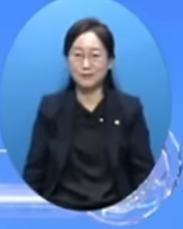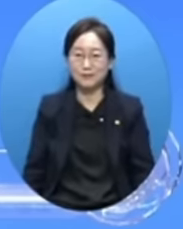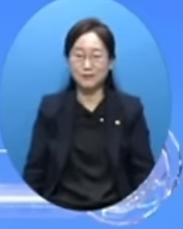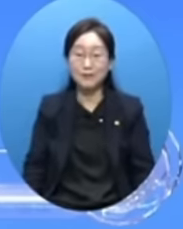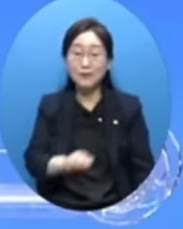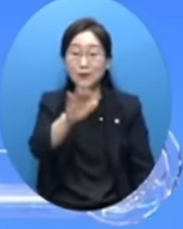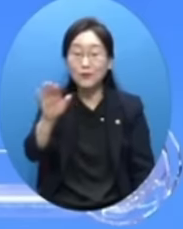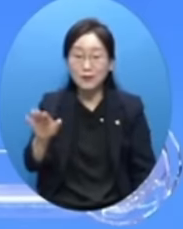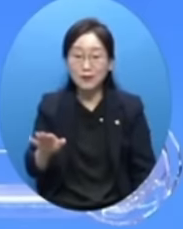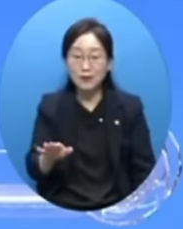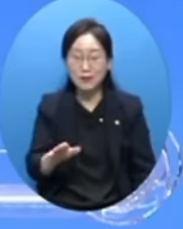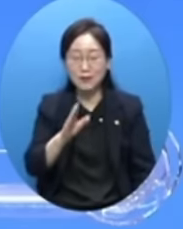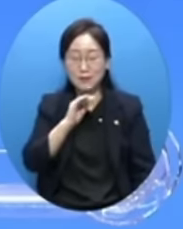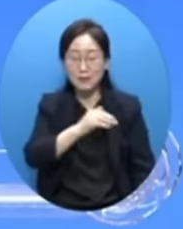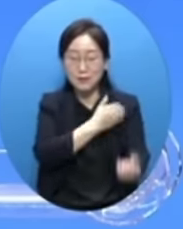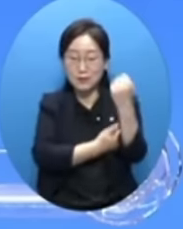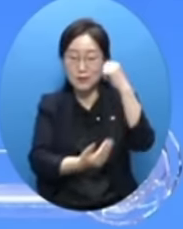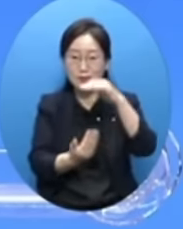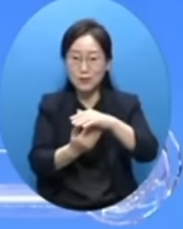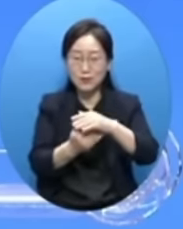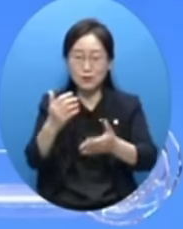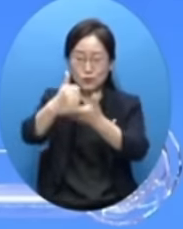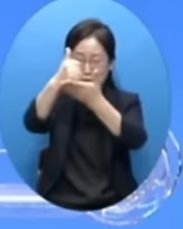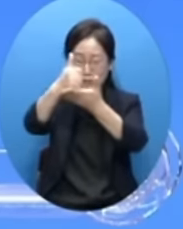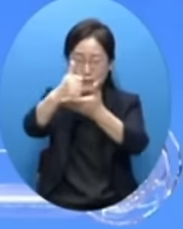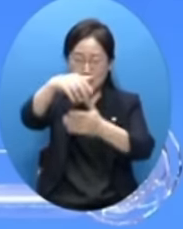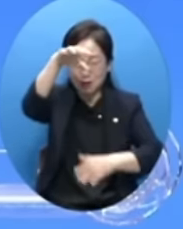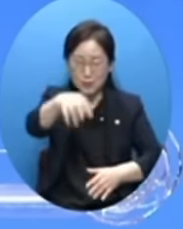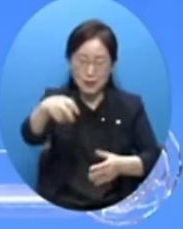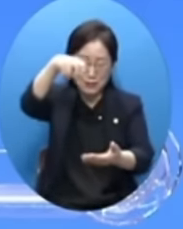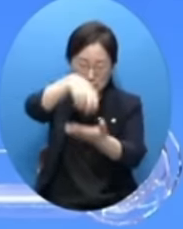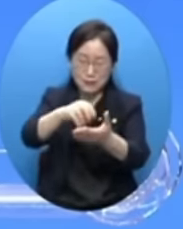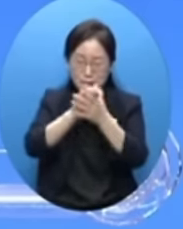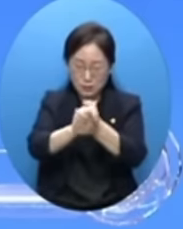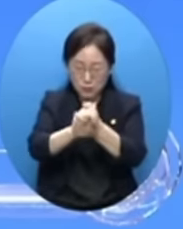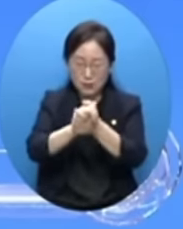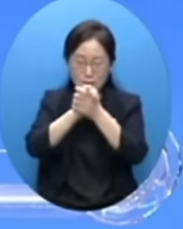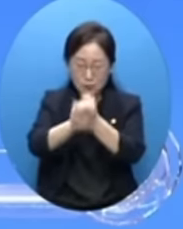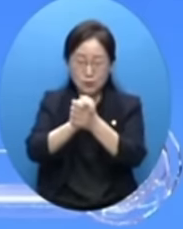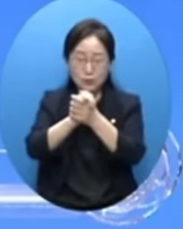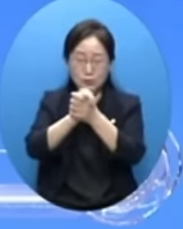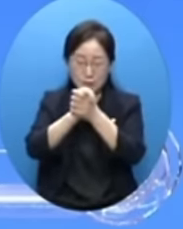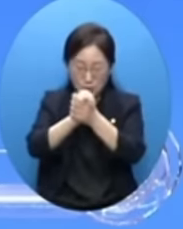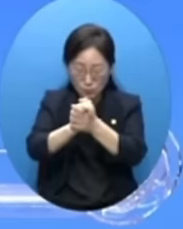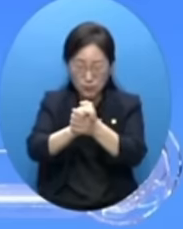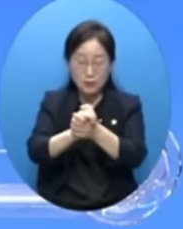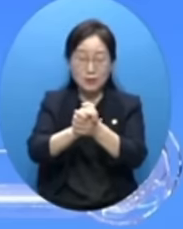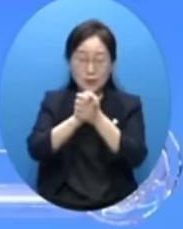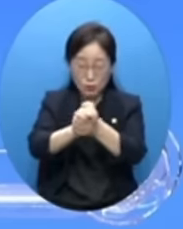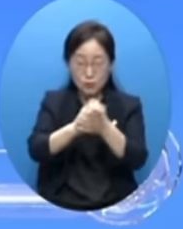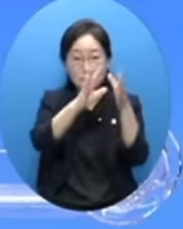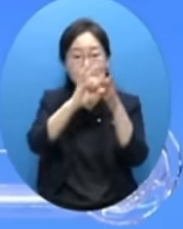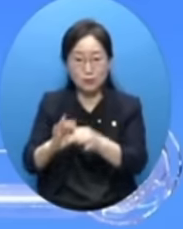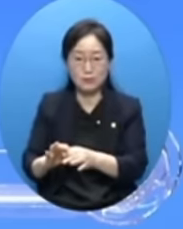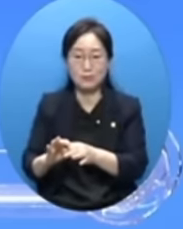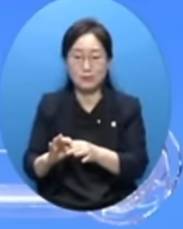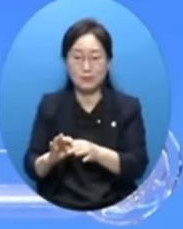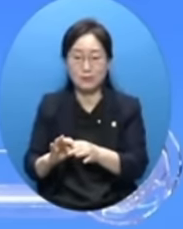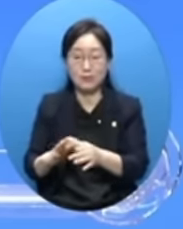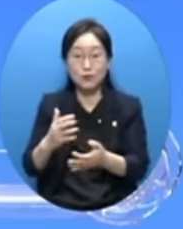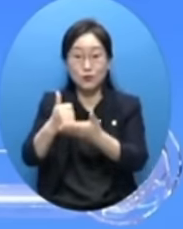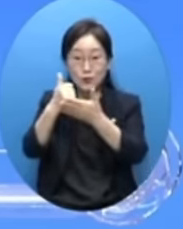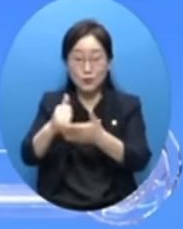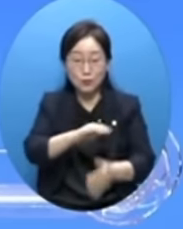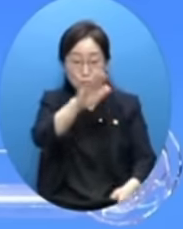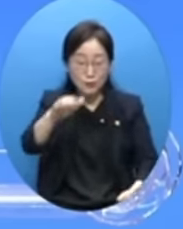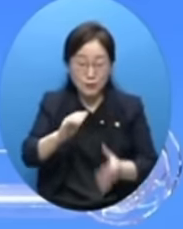우리가 전능하신 우리 주님 앞에 엎드려 기도하고 또 기도하고 또 기도하고 또 기도하면 주님이 우리의